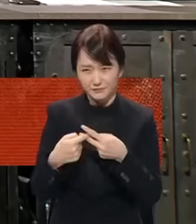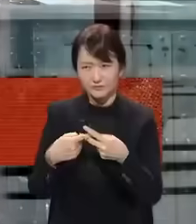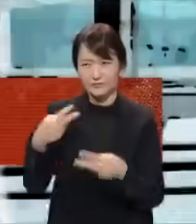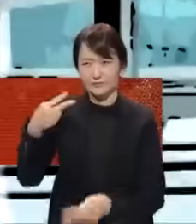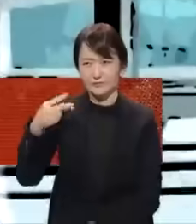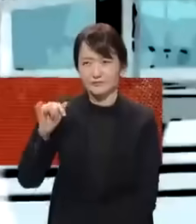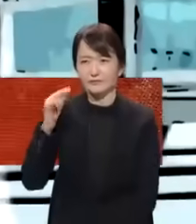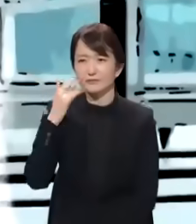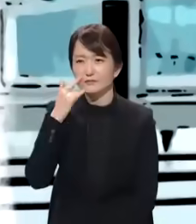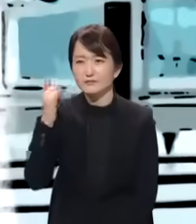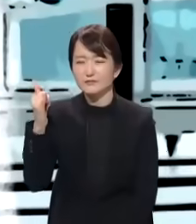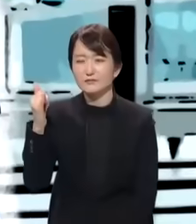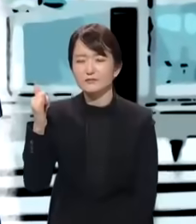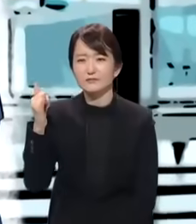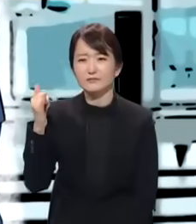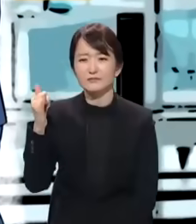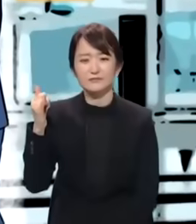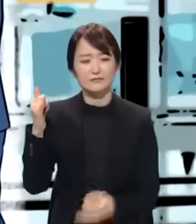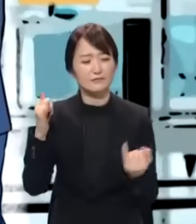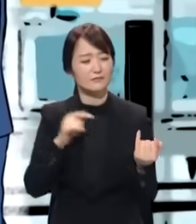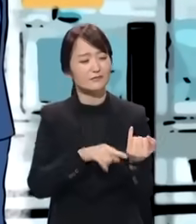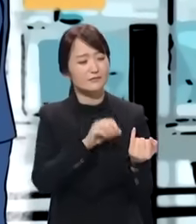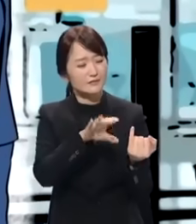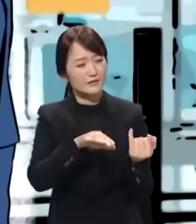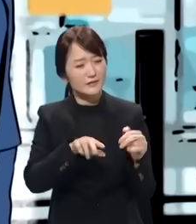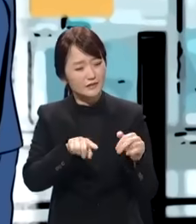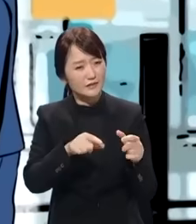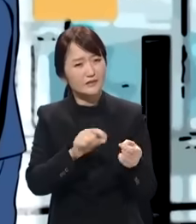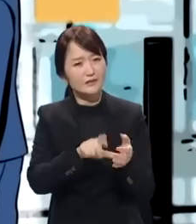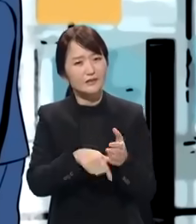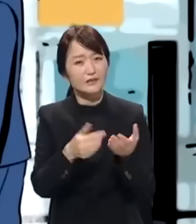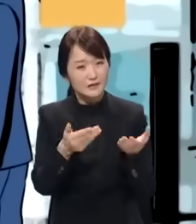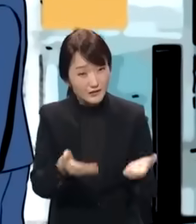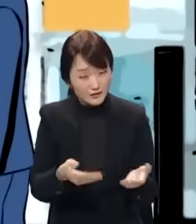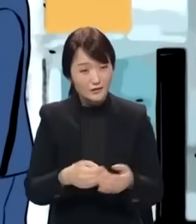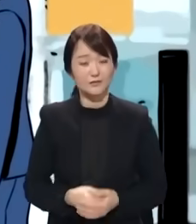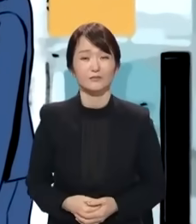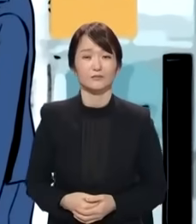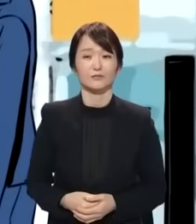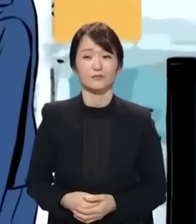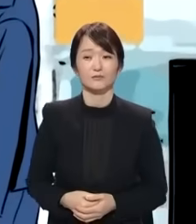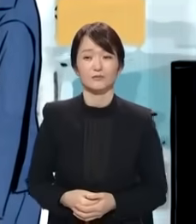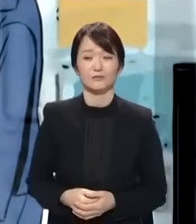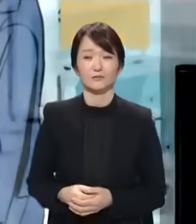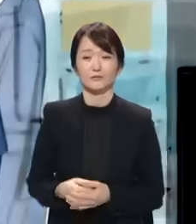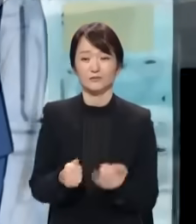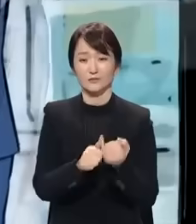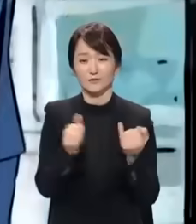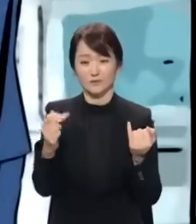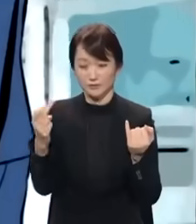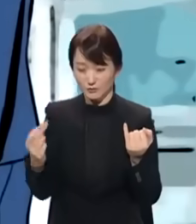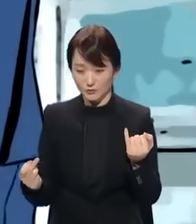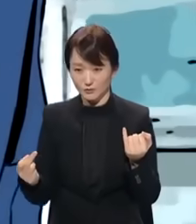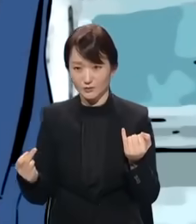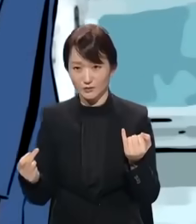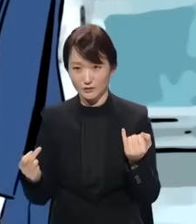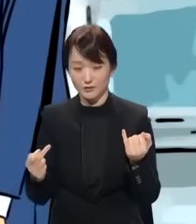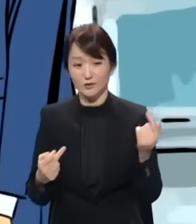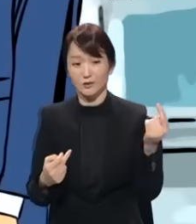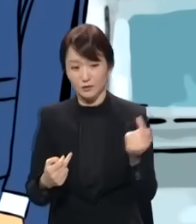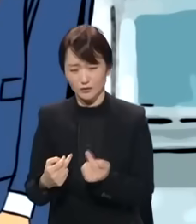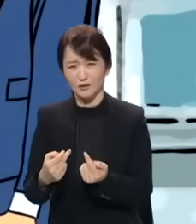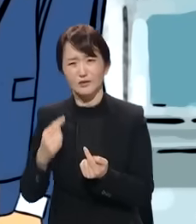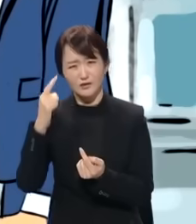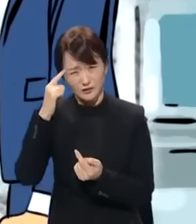이럴 때는 좀 아가야 그냥 집에서 쉬고 나중에 뭐 외식이나 한번 도련님 생일 때 한번 와라라고 얘기해 주셨으면 좋겠는데라는 생각은